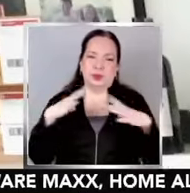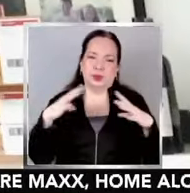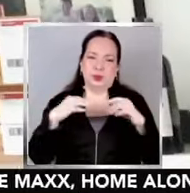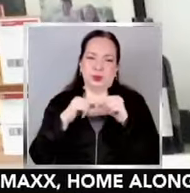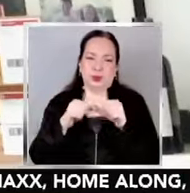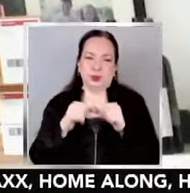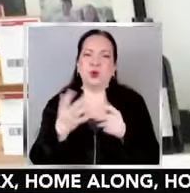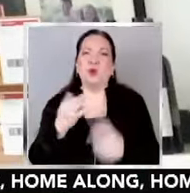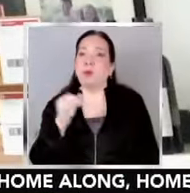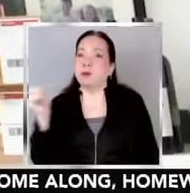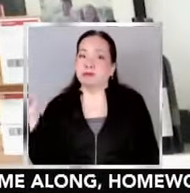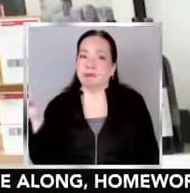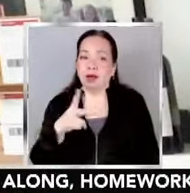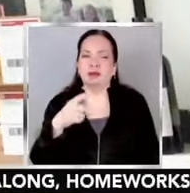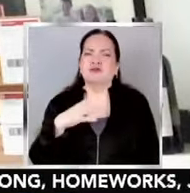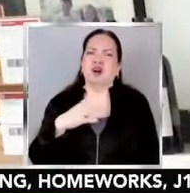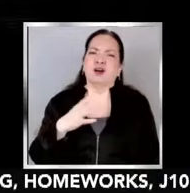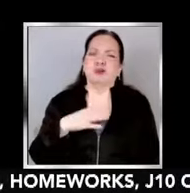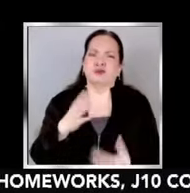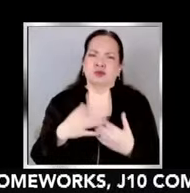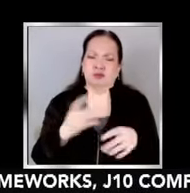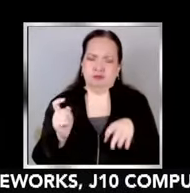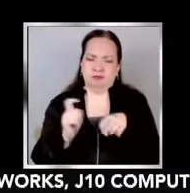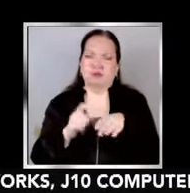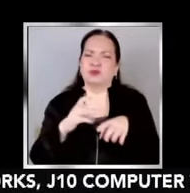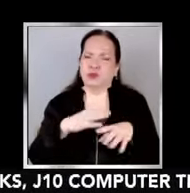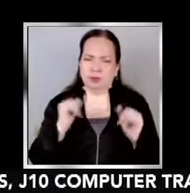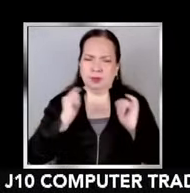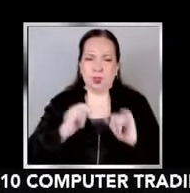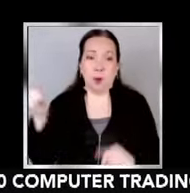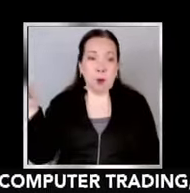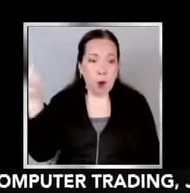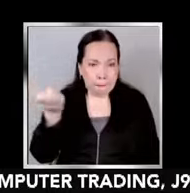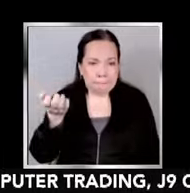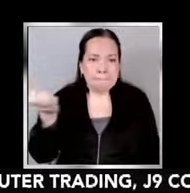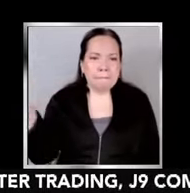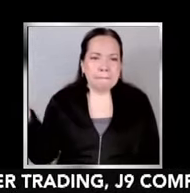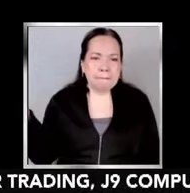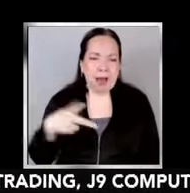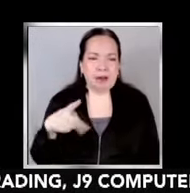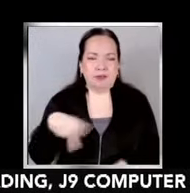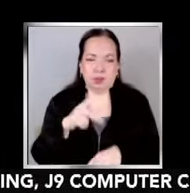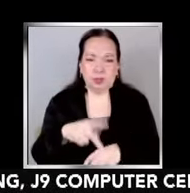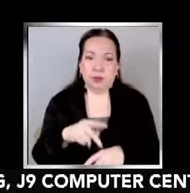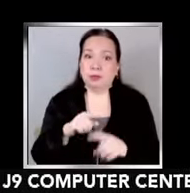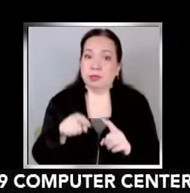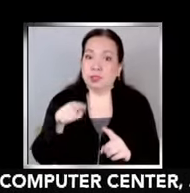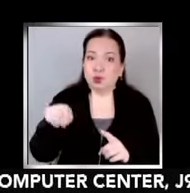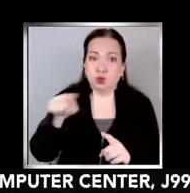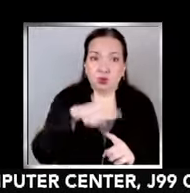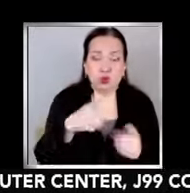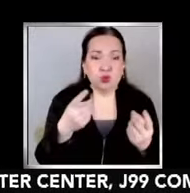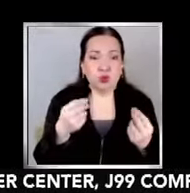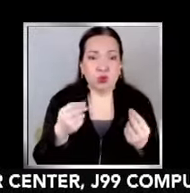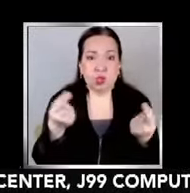didn't put me off traveling to the Philippines. Kapag tayo naman ang nalagay sa kagayang sitwasyon, ano nga ba ang dapat gawin?